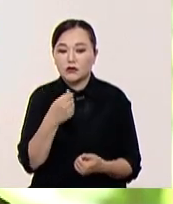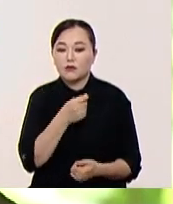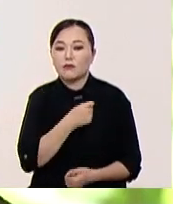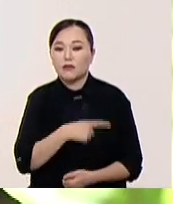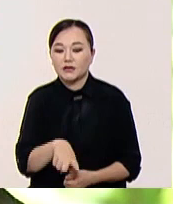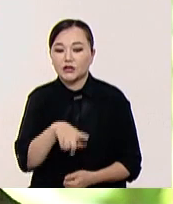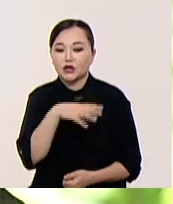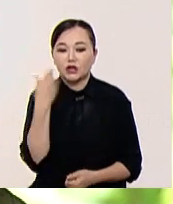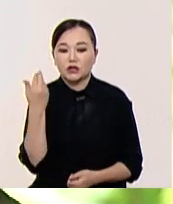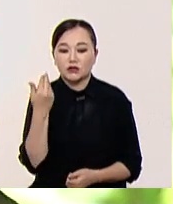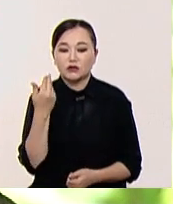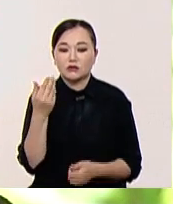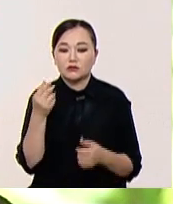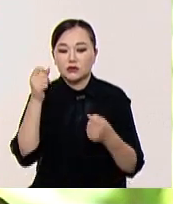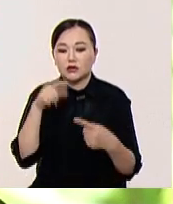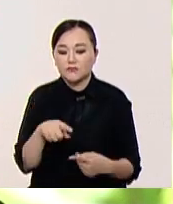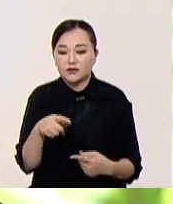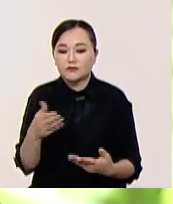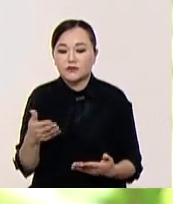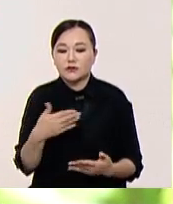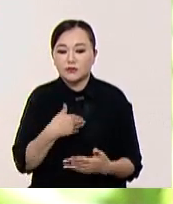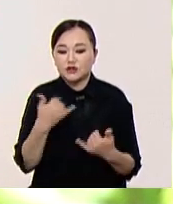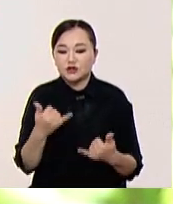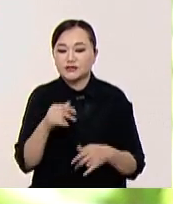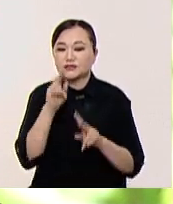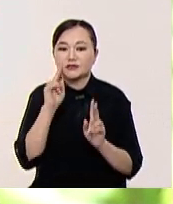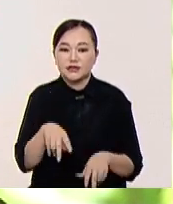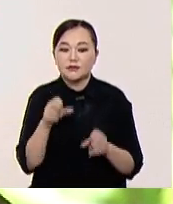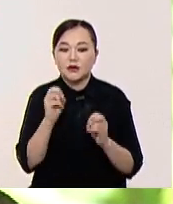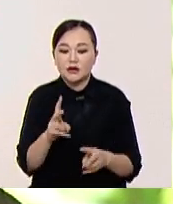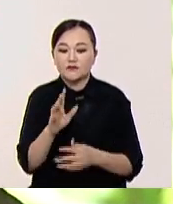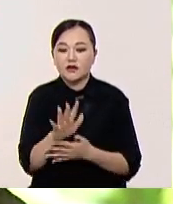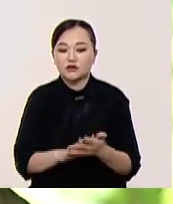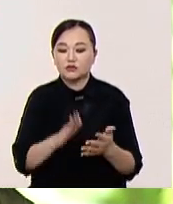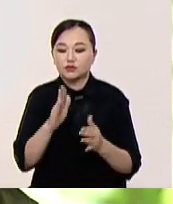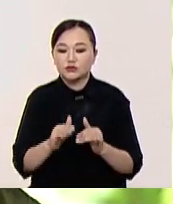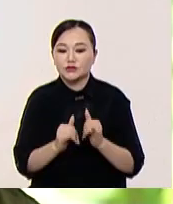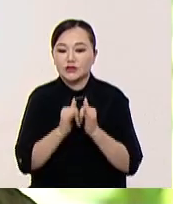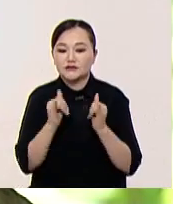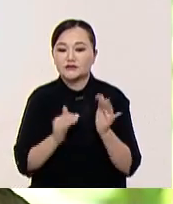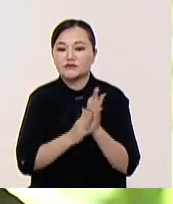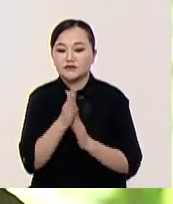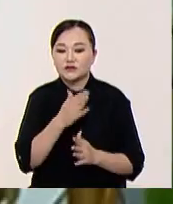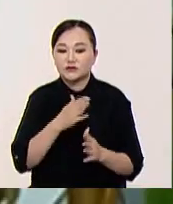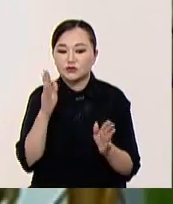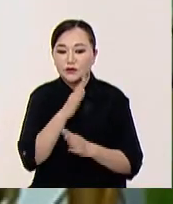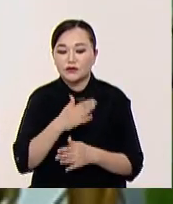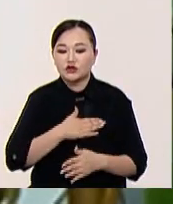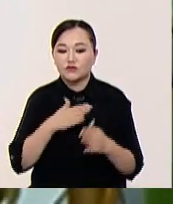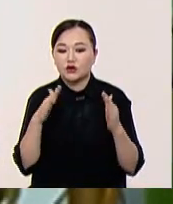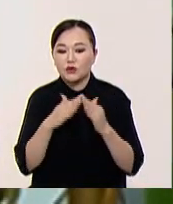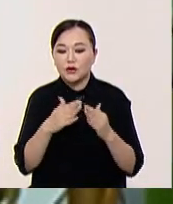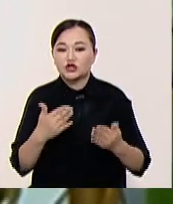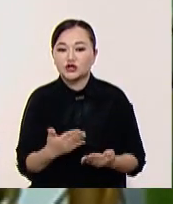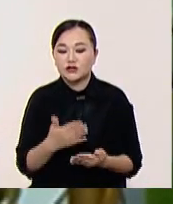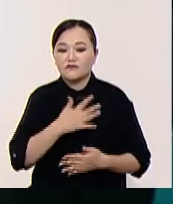нет. Соответственно, вот мы теперь не знаем, как в дальнейшем будет развиваться судьба нашего дома.